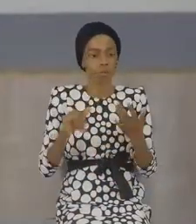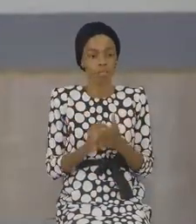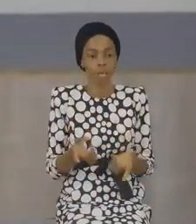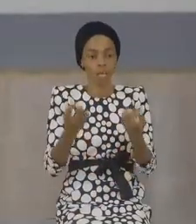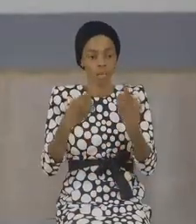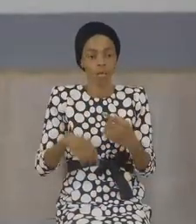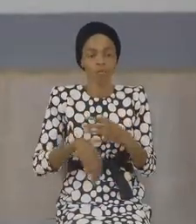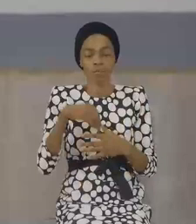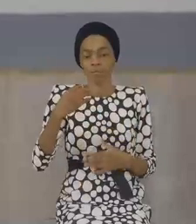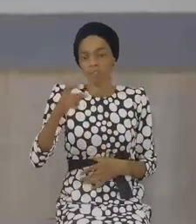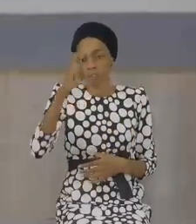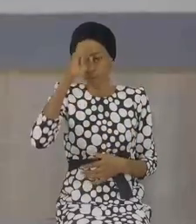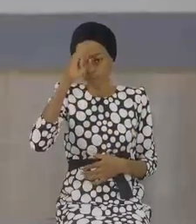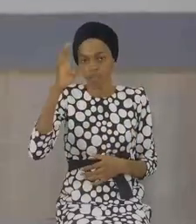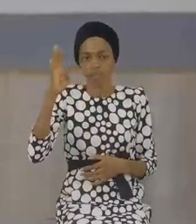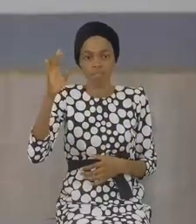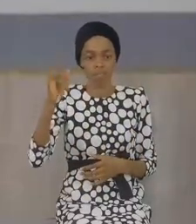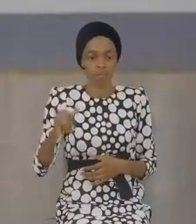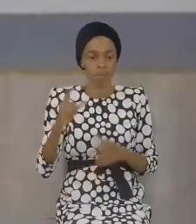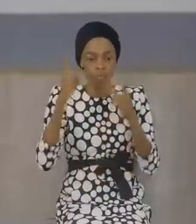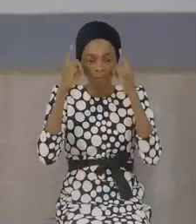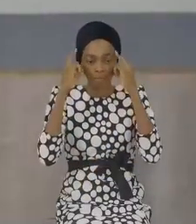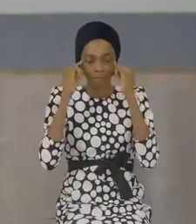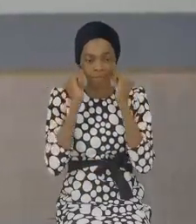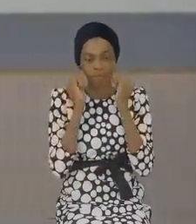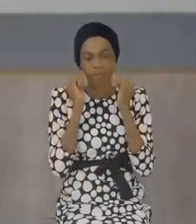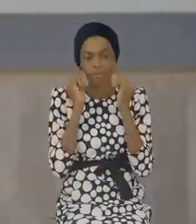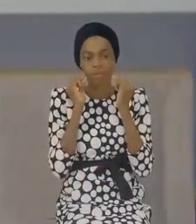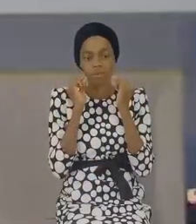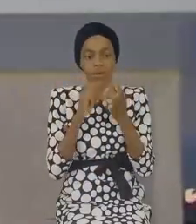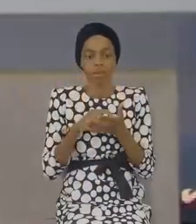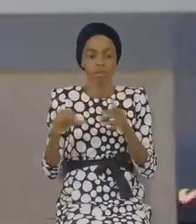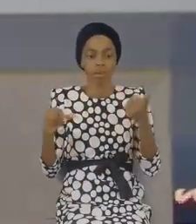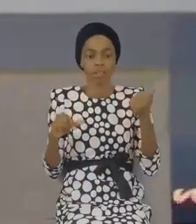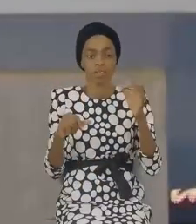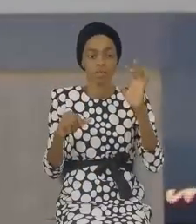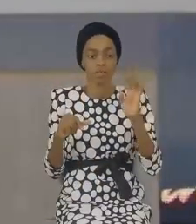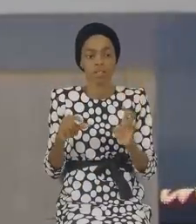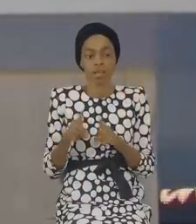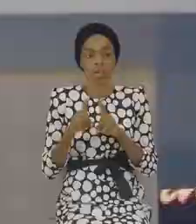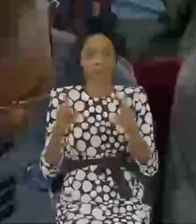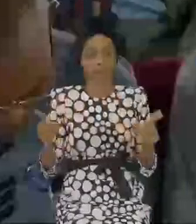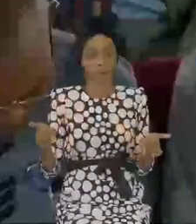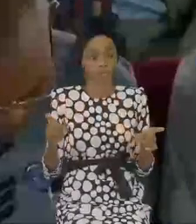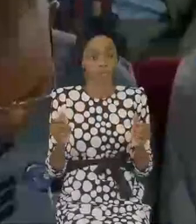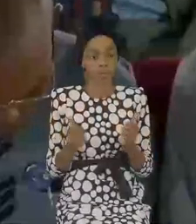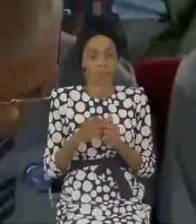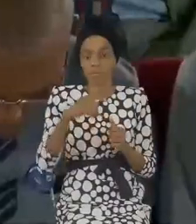sortis d'Égypte sous la conduite de Moïse. Verset 17. Et contre qui Dieu fut-il